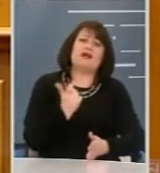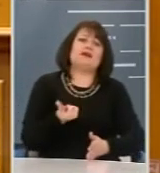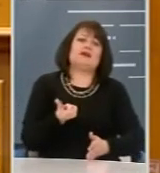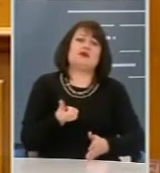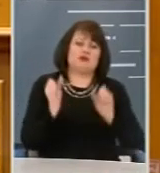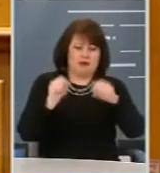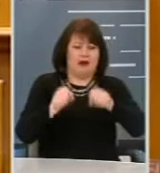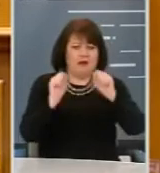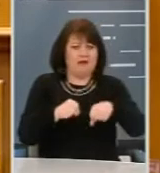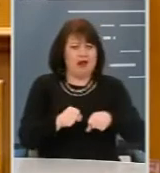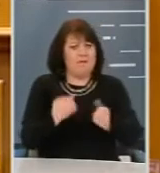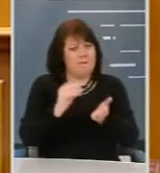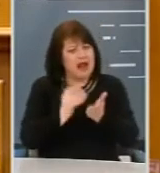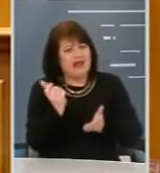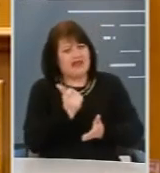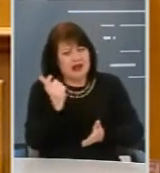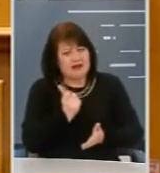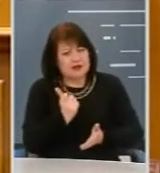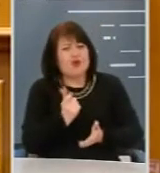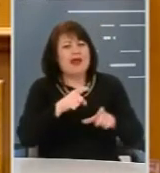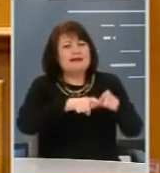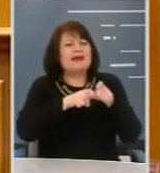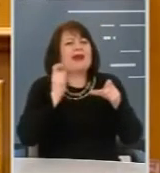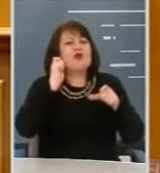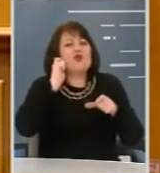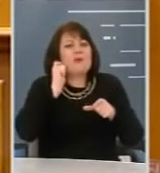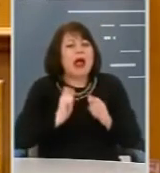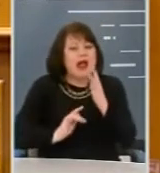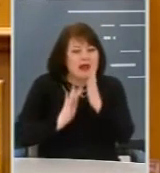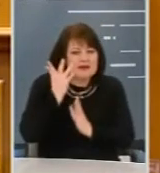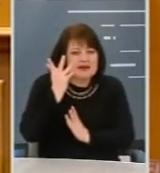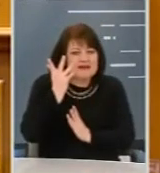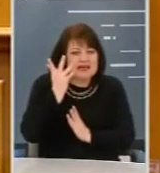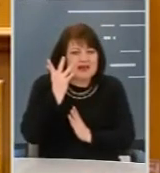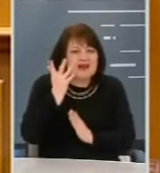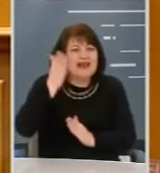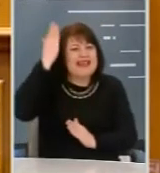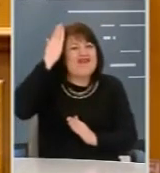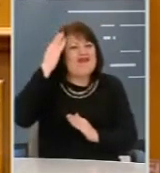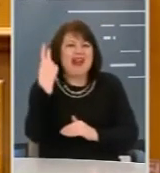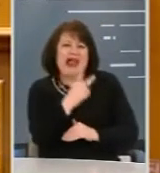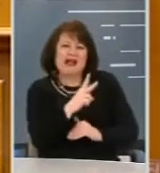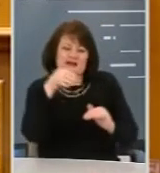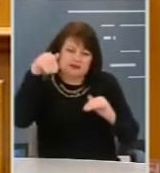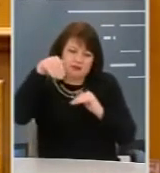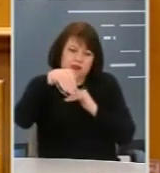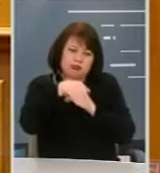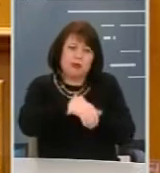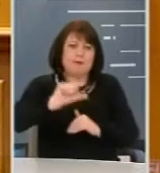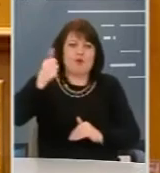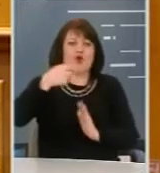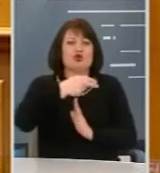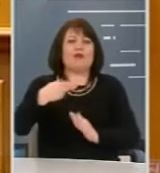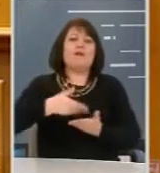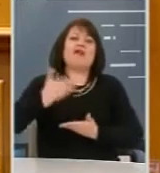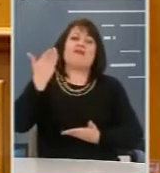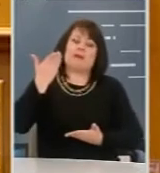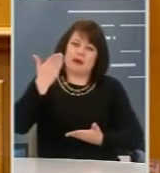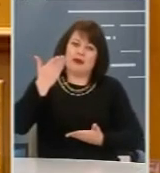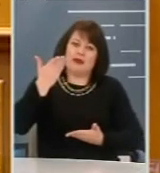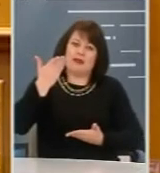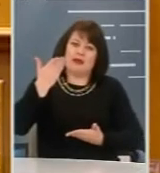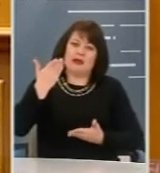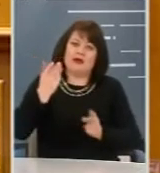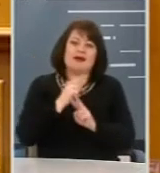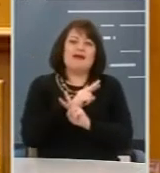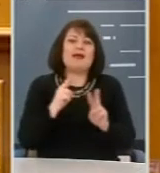οι εγκρίσεις δανείων, όταν η Αναπτυξιακή είχε μείωση των ιδίων κεφαλαίων ή όταν το πρώτο θέμα είχε